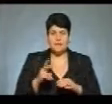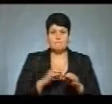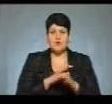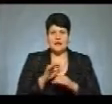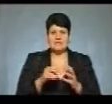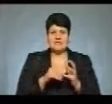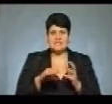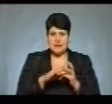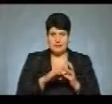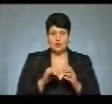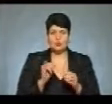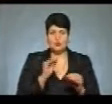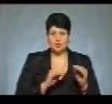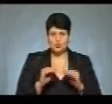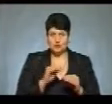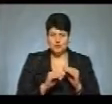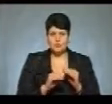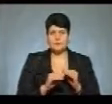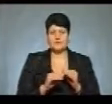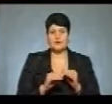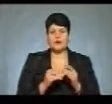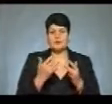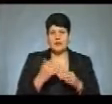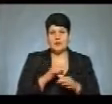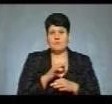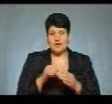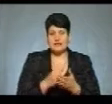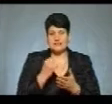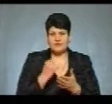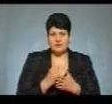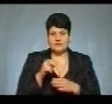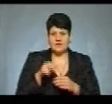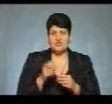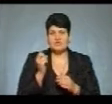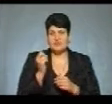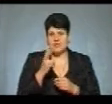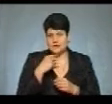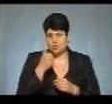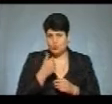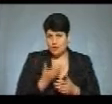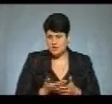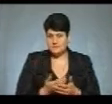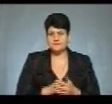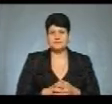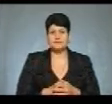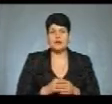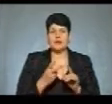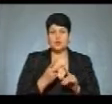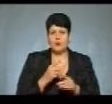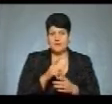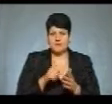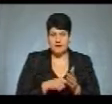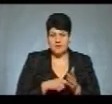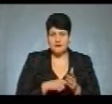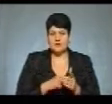землеустрою щодо відведення земельної ділянки, оскільки проєкт землеустрою затверджувався у 2012 ще році. Друге запитання,